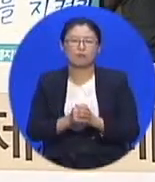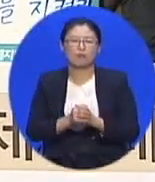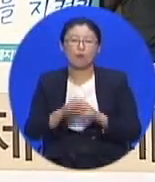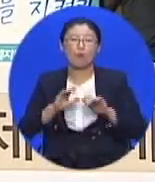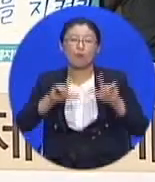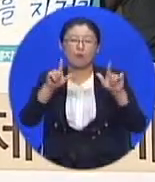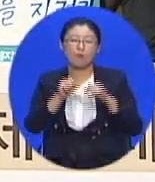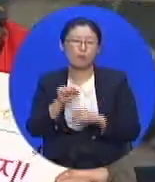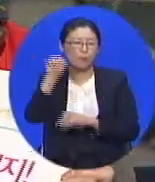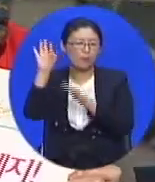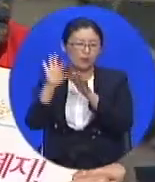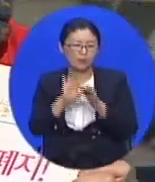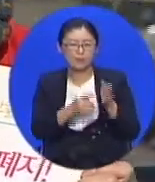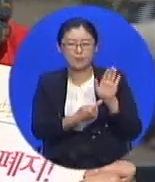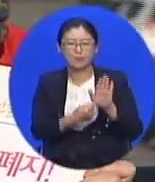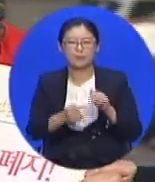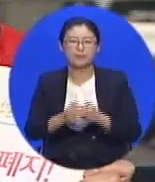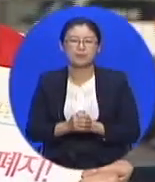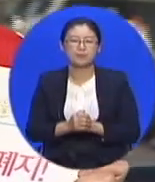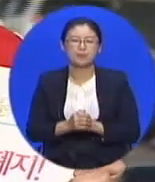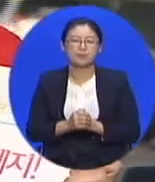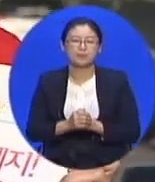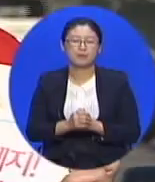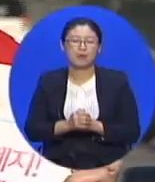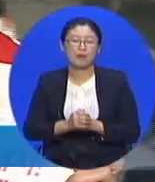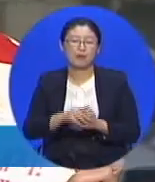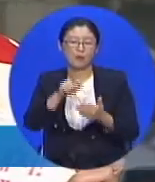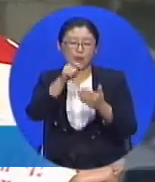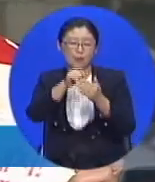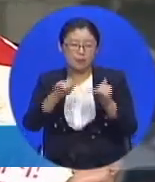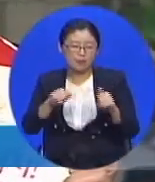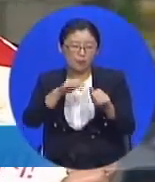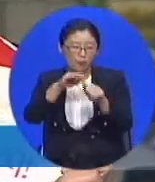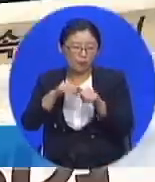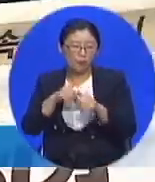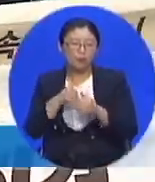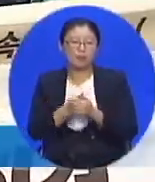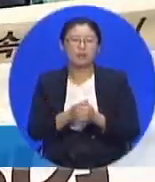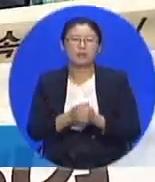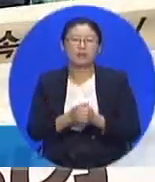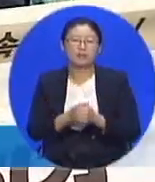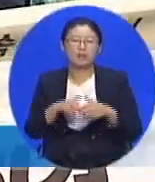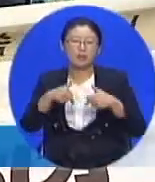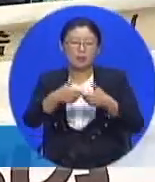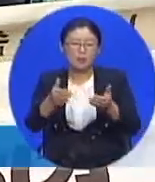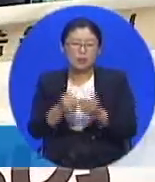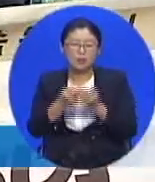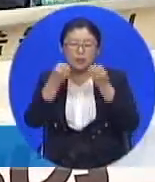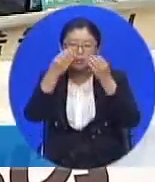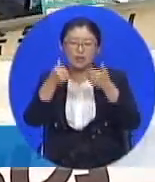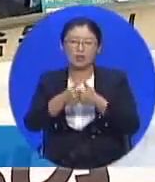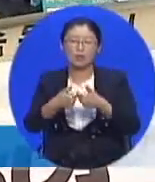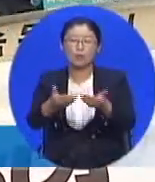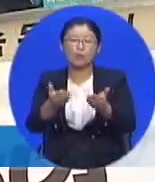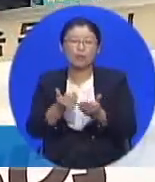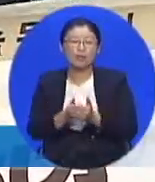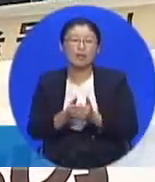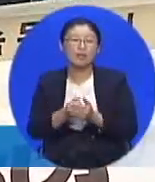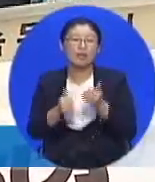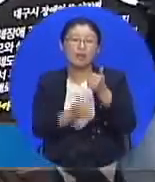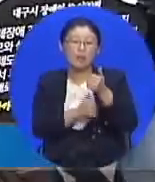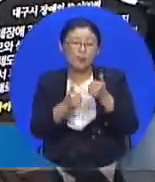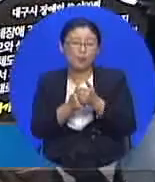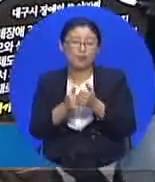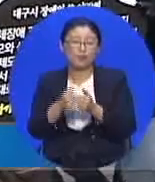농성을 이어갈 것이라고 밝혔습니다. 이날 기자회견에서 장애계는 지난 6월 새누리당 유재중 의원이 발의한 기초법